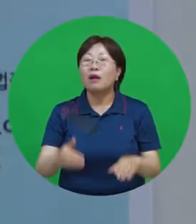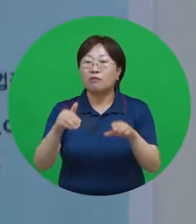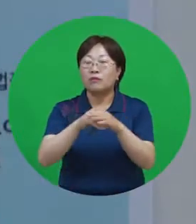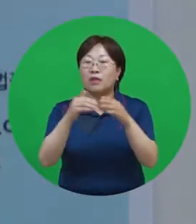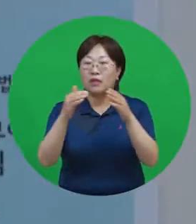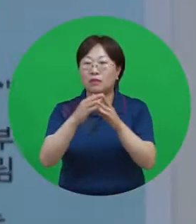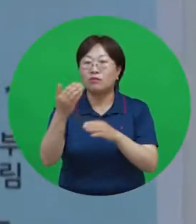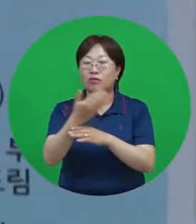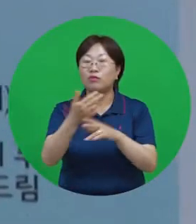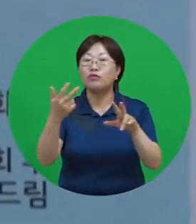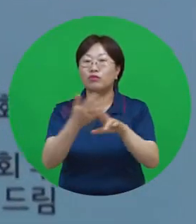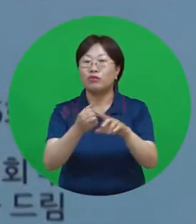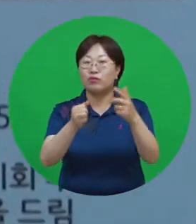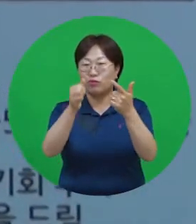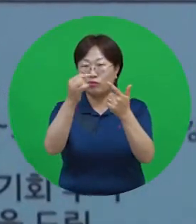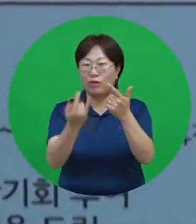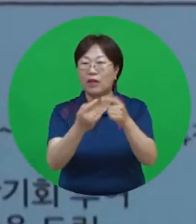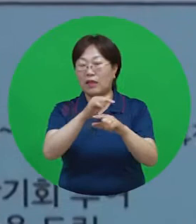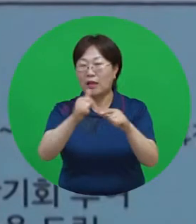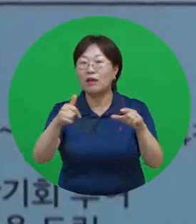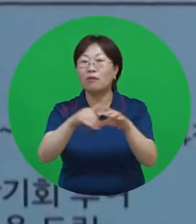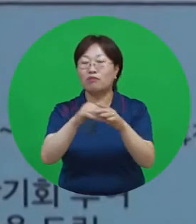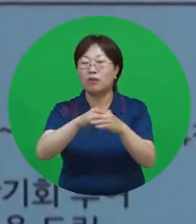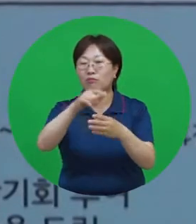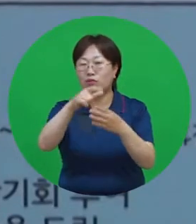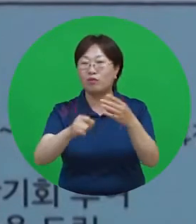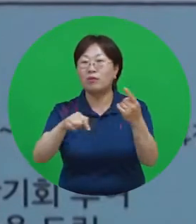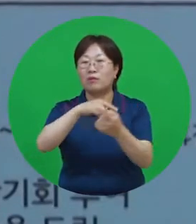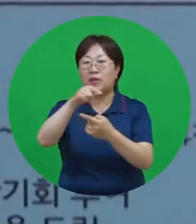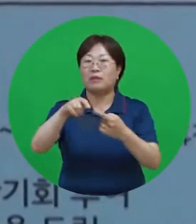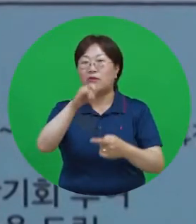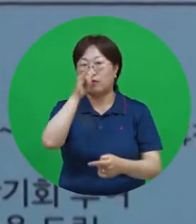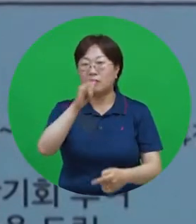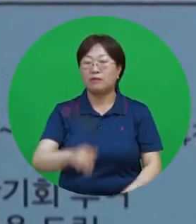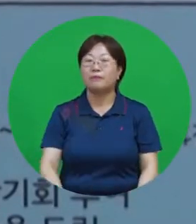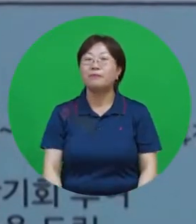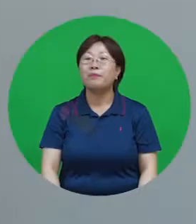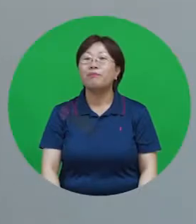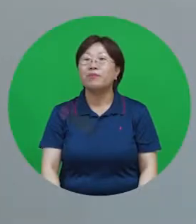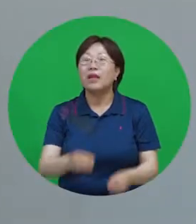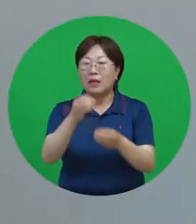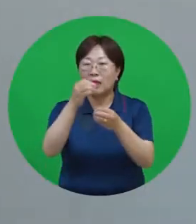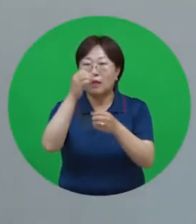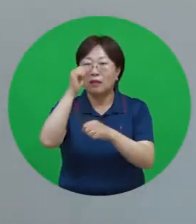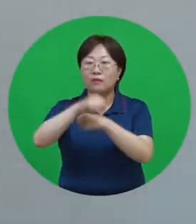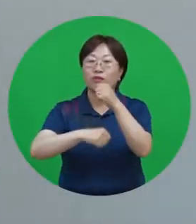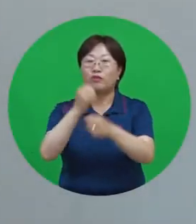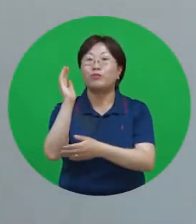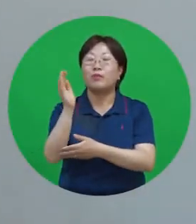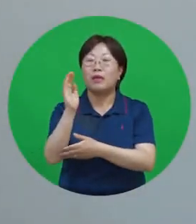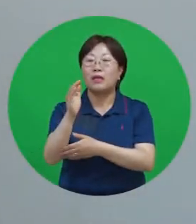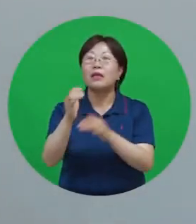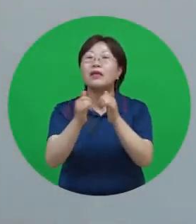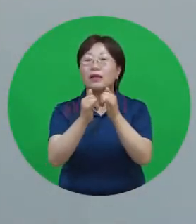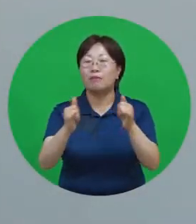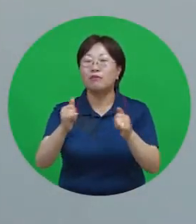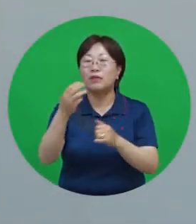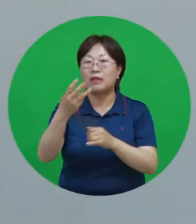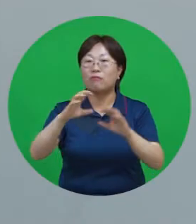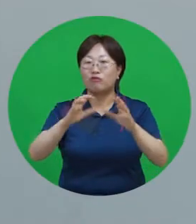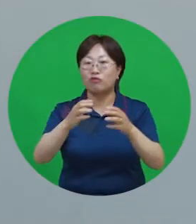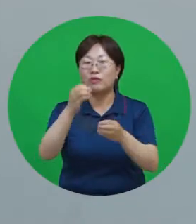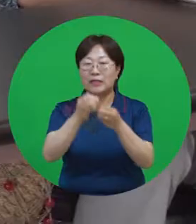문화 개 직구로 는 주 6회 다양한 문화강좌를 개설에 운영하고 있는데요 수필 창작과 인물 삼국지